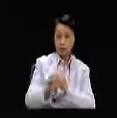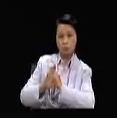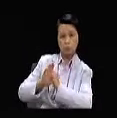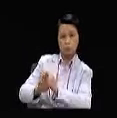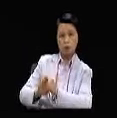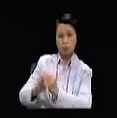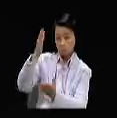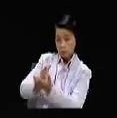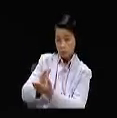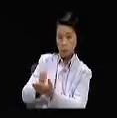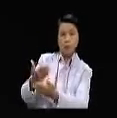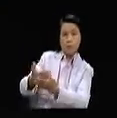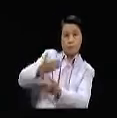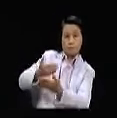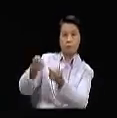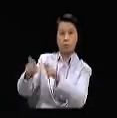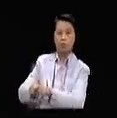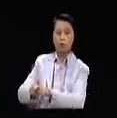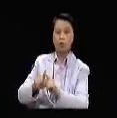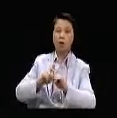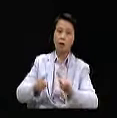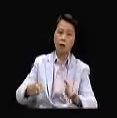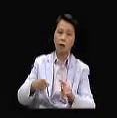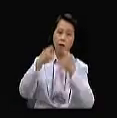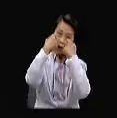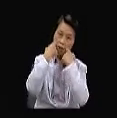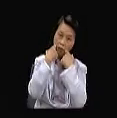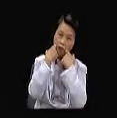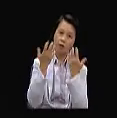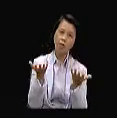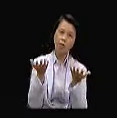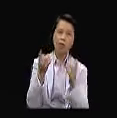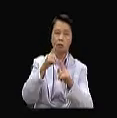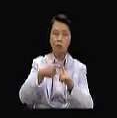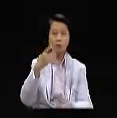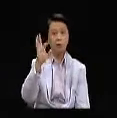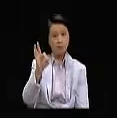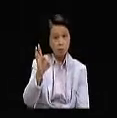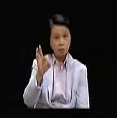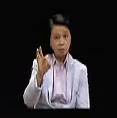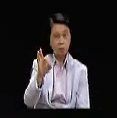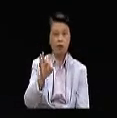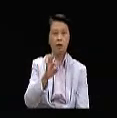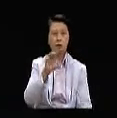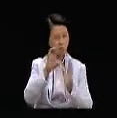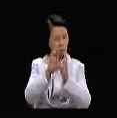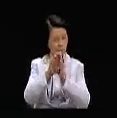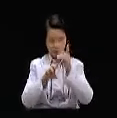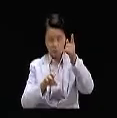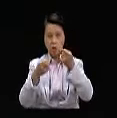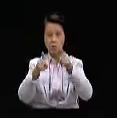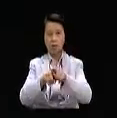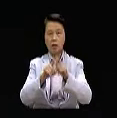sebelum pegawai ini pelaku malah nya sebagaimana yang berlaku pada bulan September yang berlaku WP nih